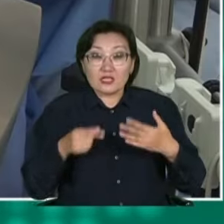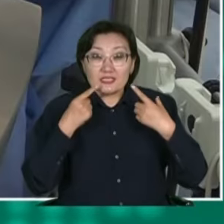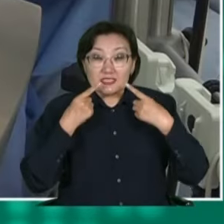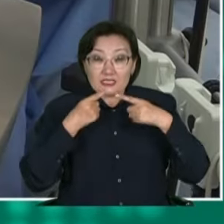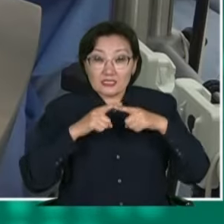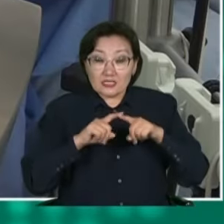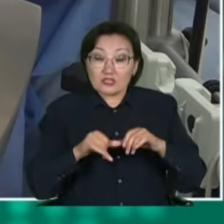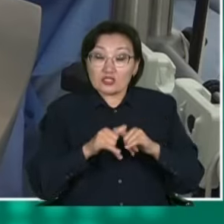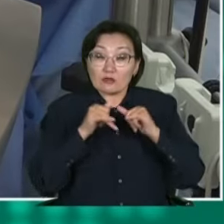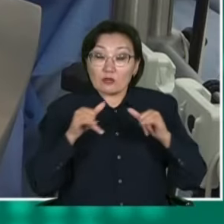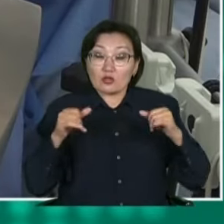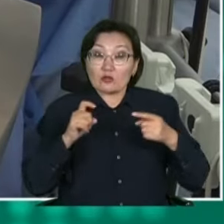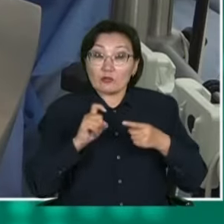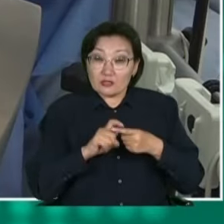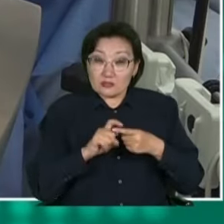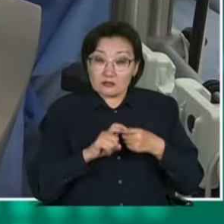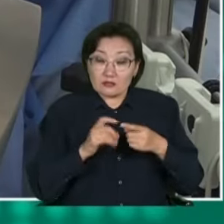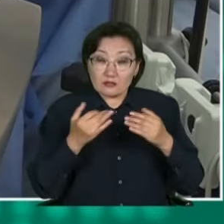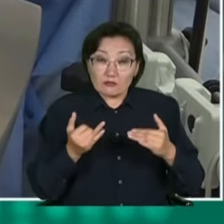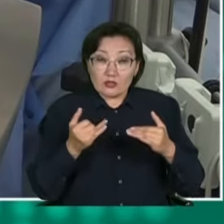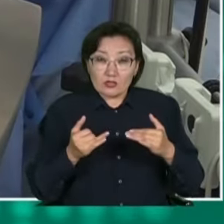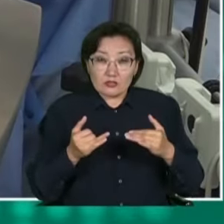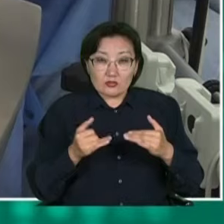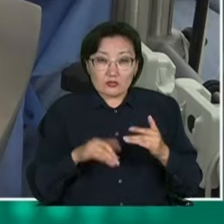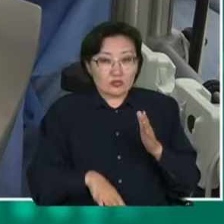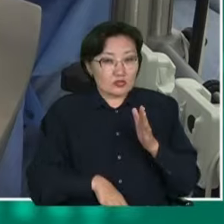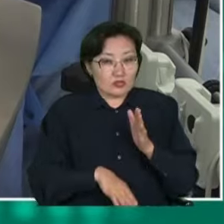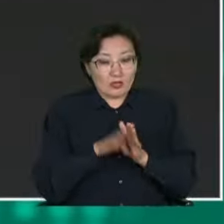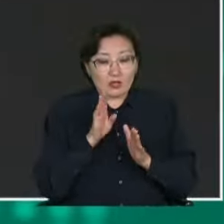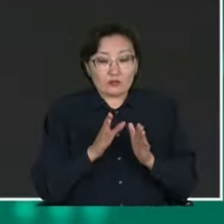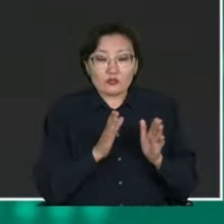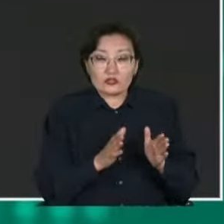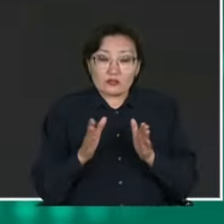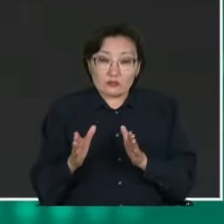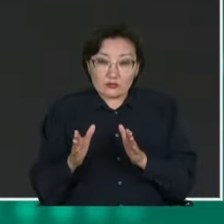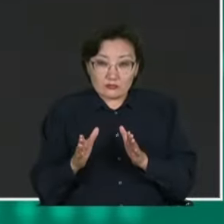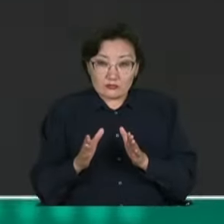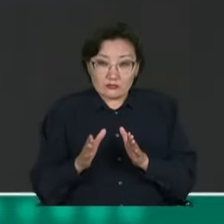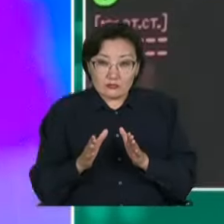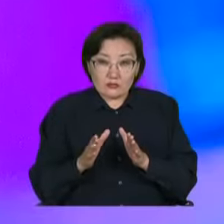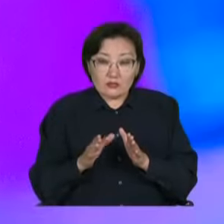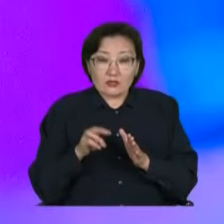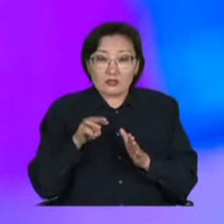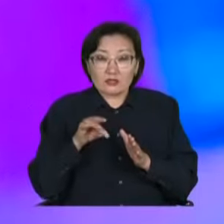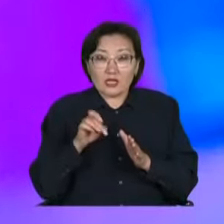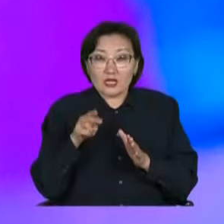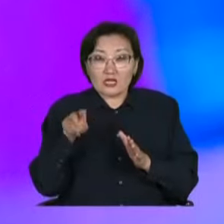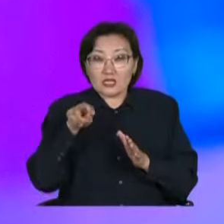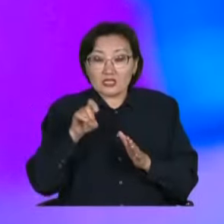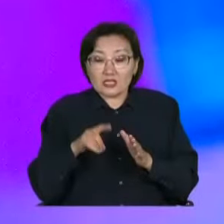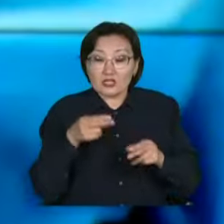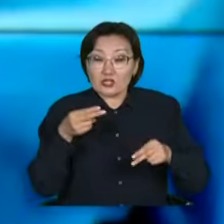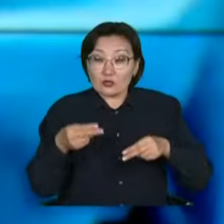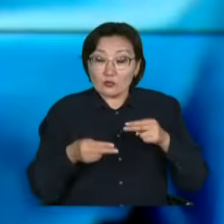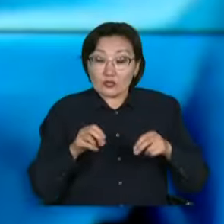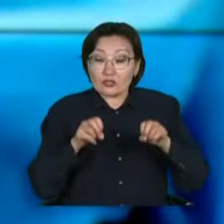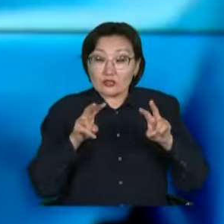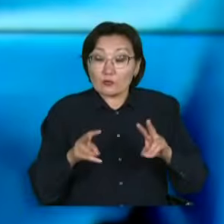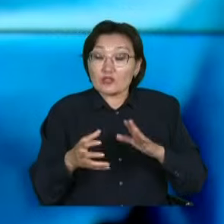технологияның дамуына байланысты қазір жақсы жүйеге қалыпқа келді таракальды хирургия. Маман